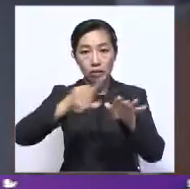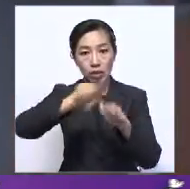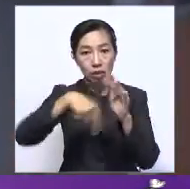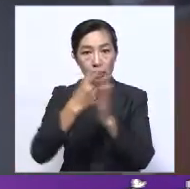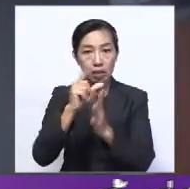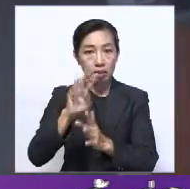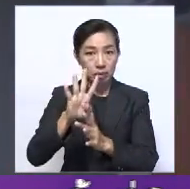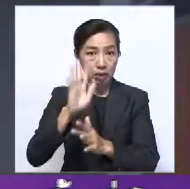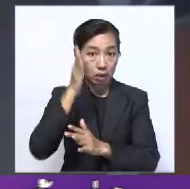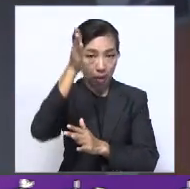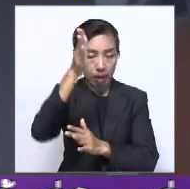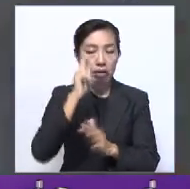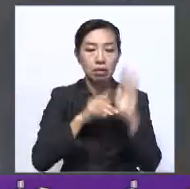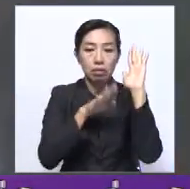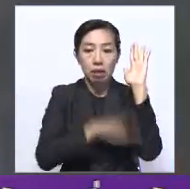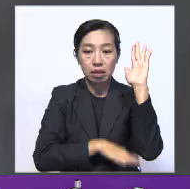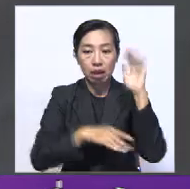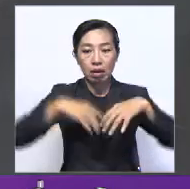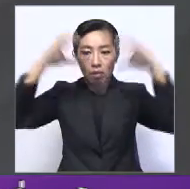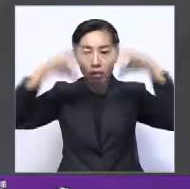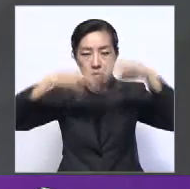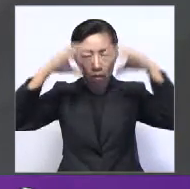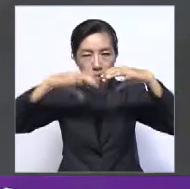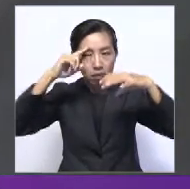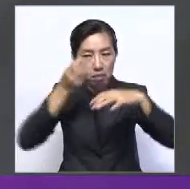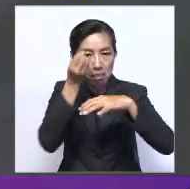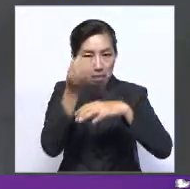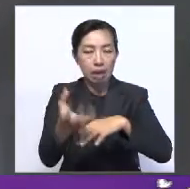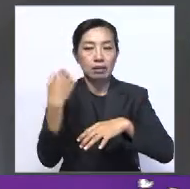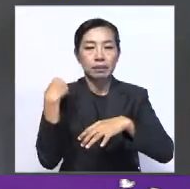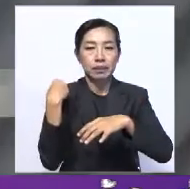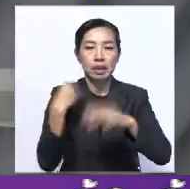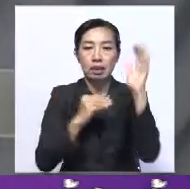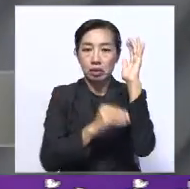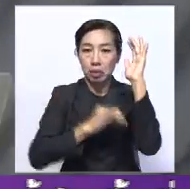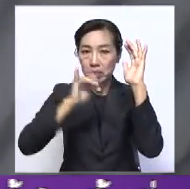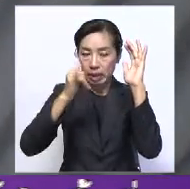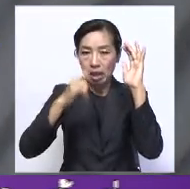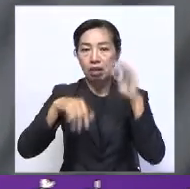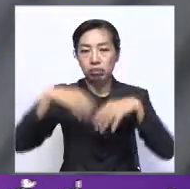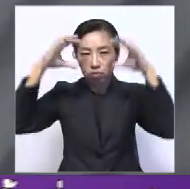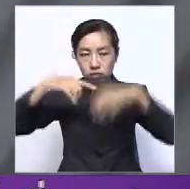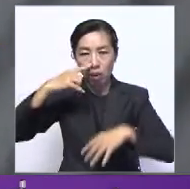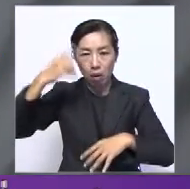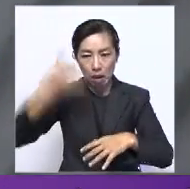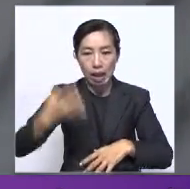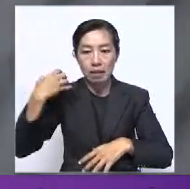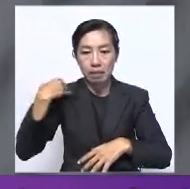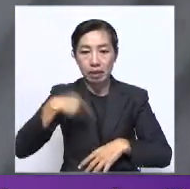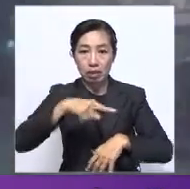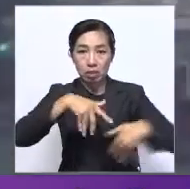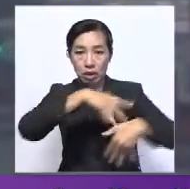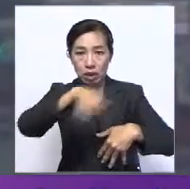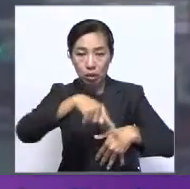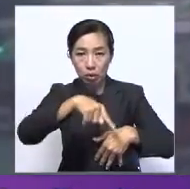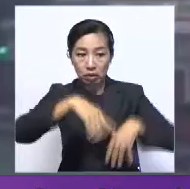างหน้าภาคใต้มีฝนตกชุกหนาแน่นกับมีฝนตกหนักบางพื้นที่ขอให้ประชาชนในพื้นที่เสี่ยงภัยระวังอัน